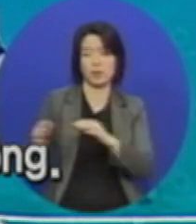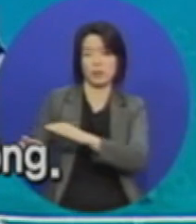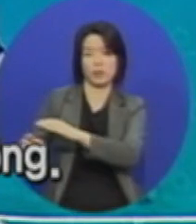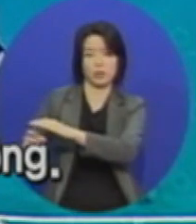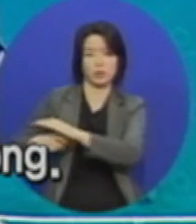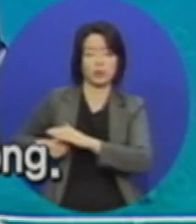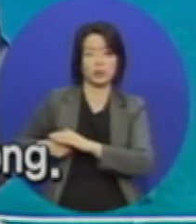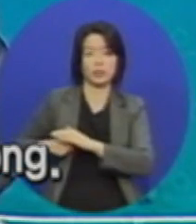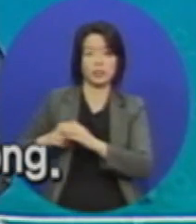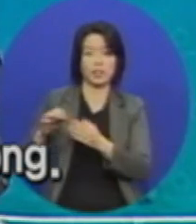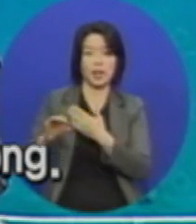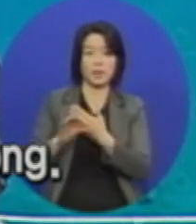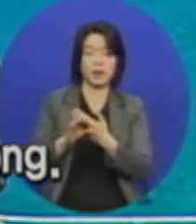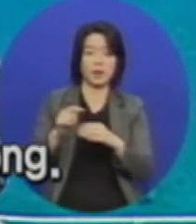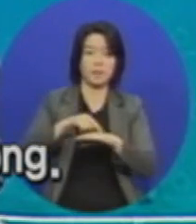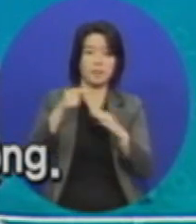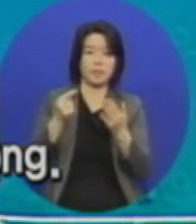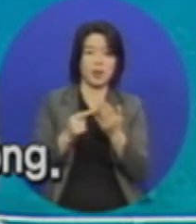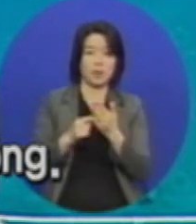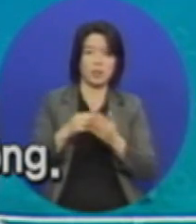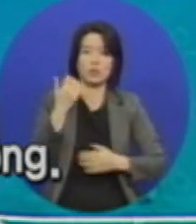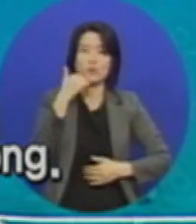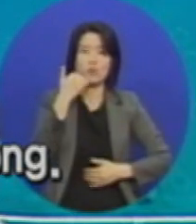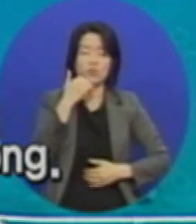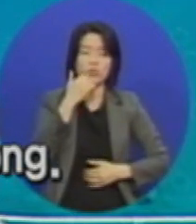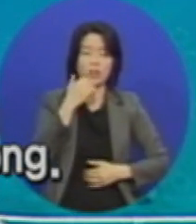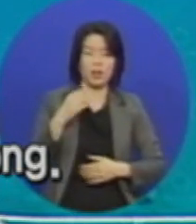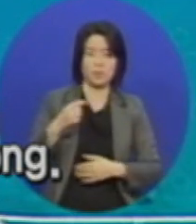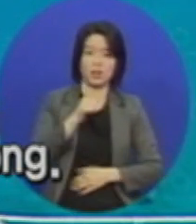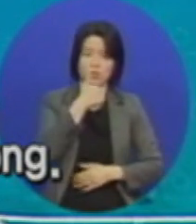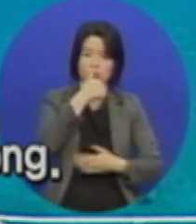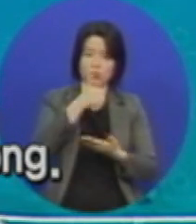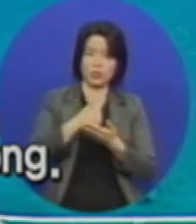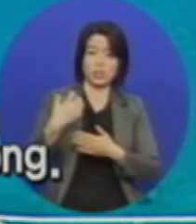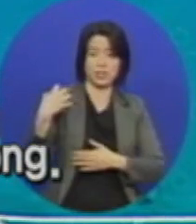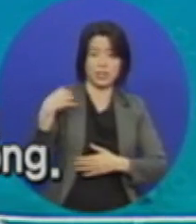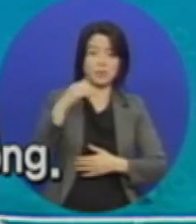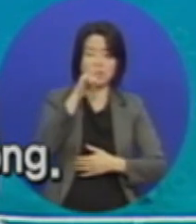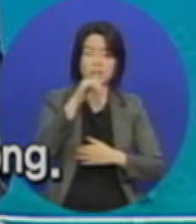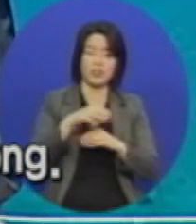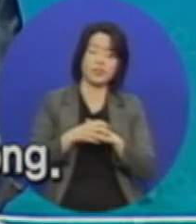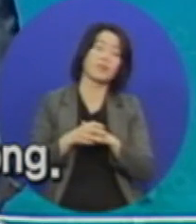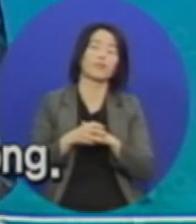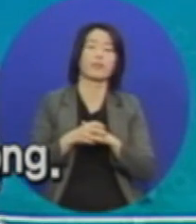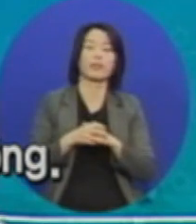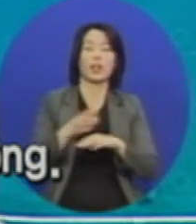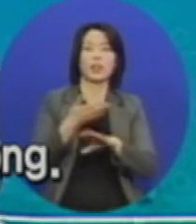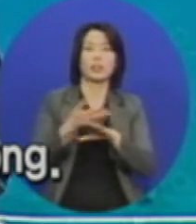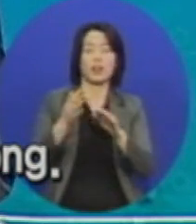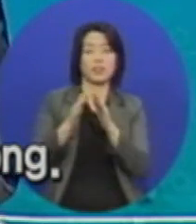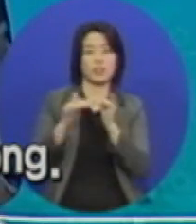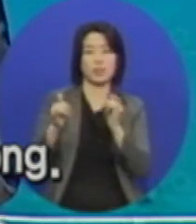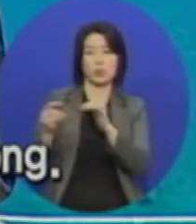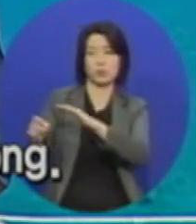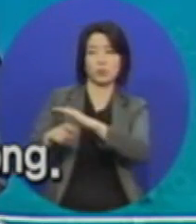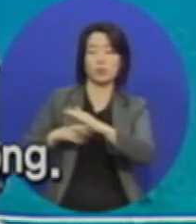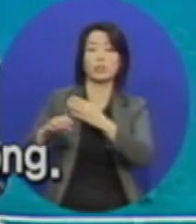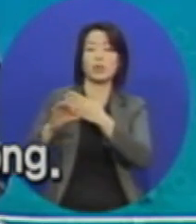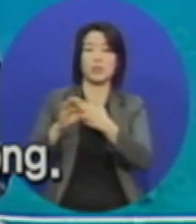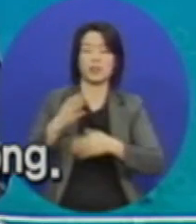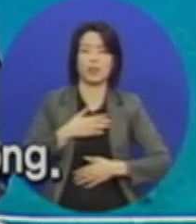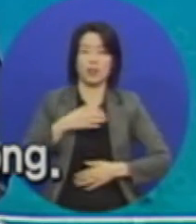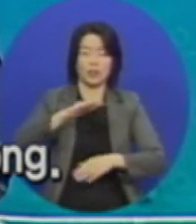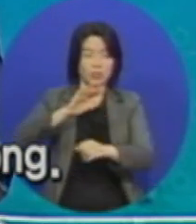나면 마음에 누구나 최 채 까미 있겠지요 다른 사람이 거 도둑질 하고 나면 내가